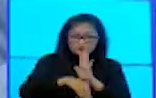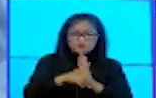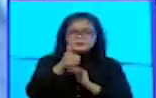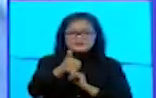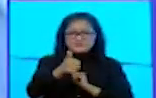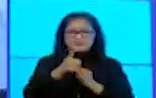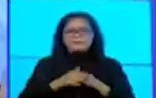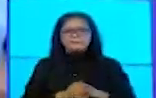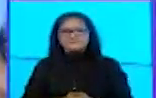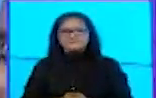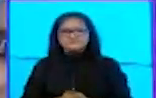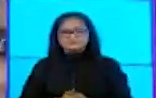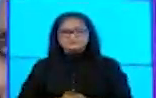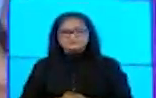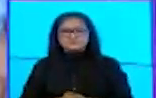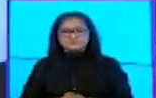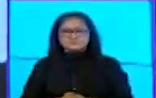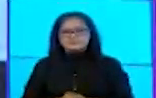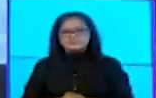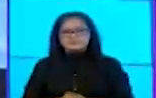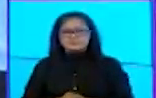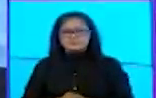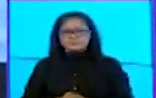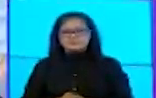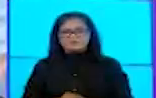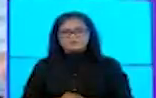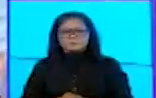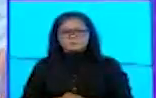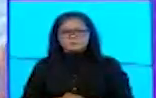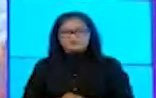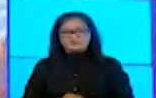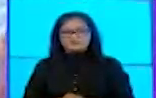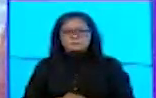Dari Kabupaten Tangerang, Banten, Aimarani, iNews, melaporkan.